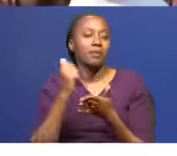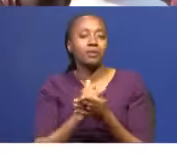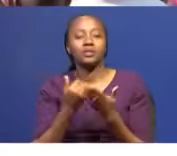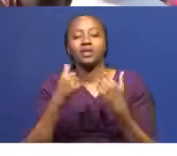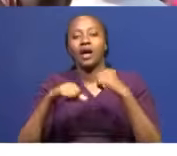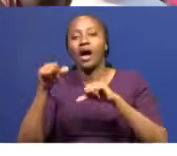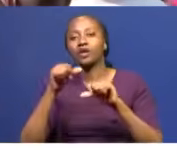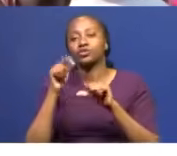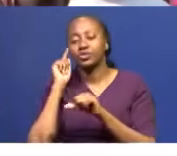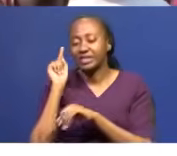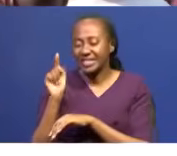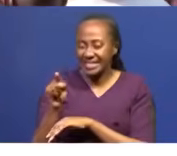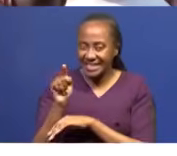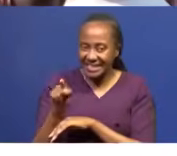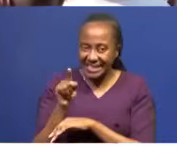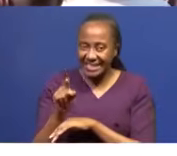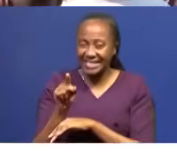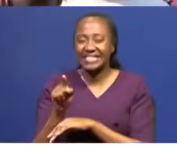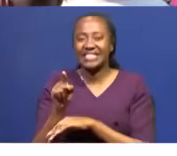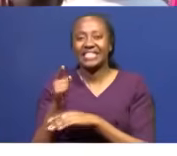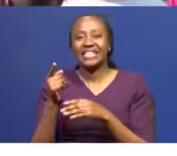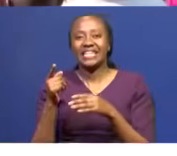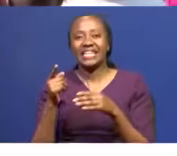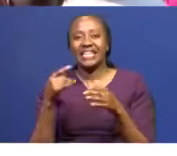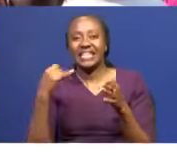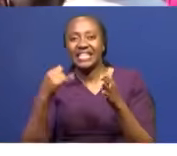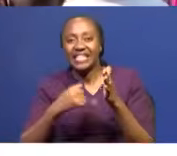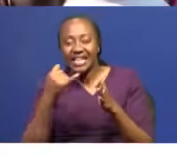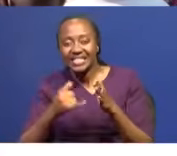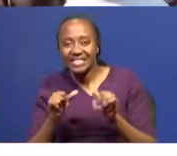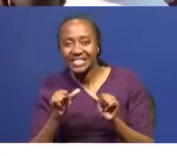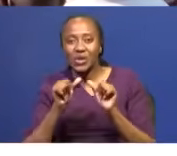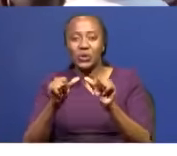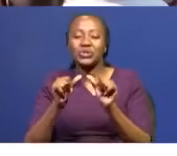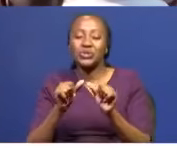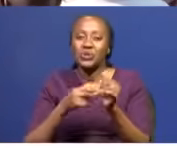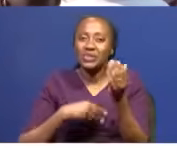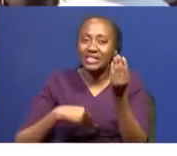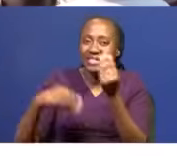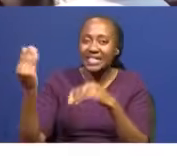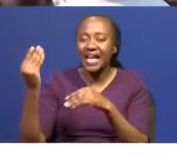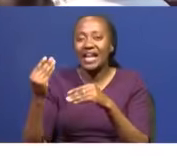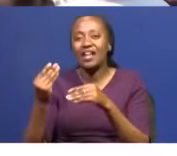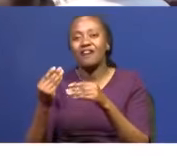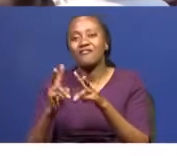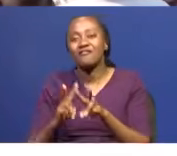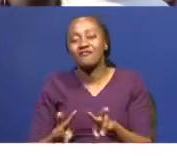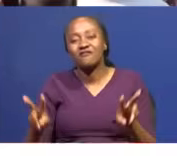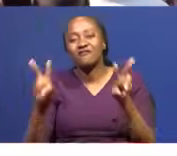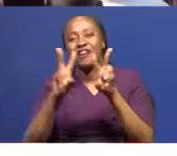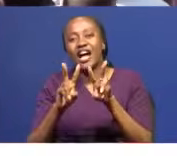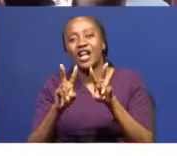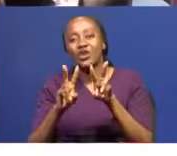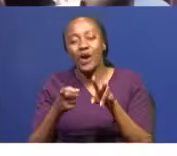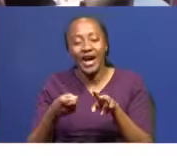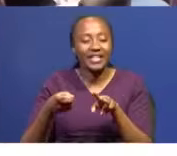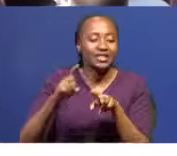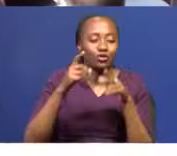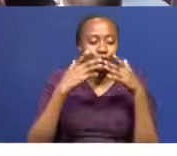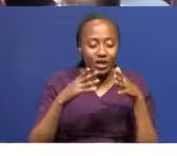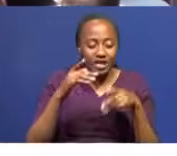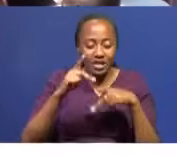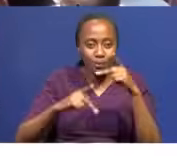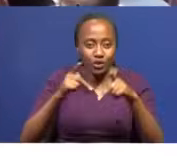viwanda iwe hapa Kenya. Tuuze mali yetu, ikishafanyiwa value addition, ikishafanyiwa